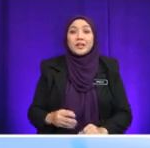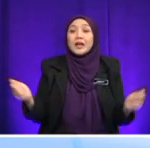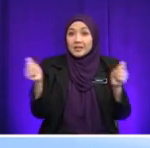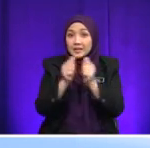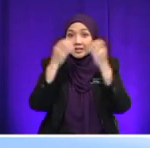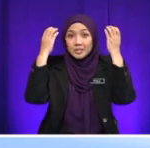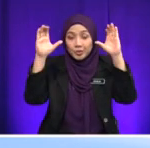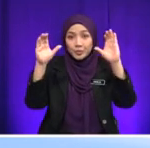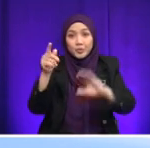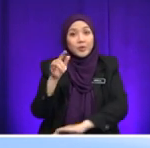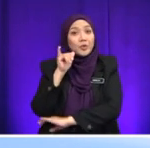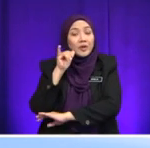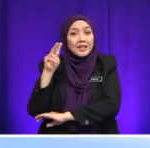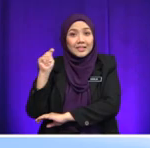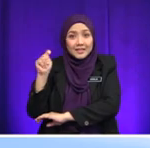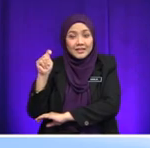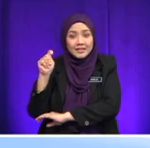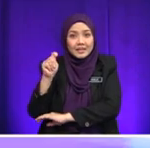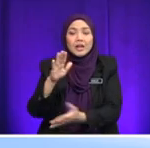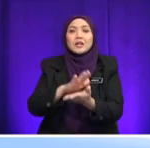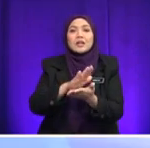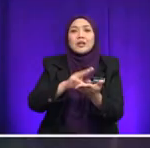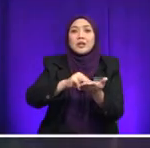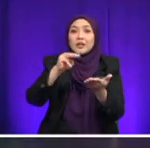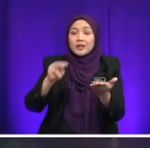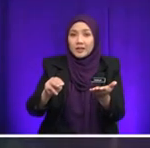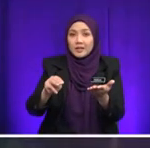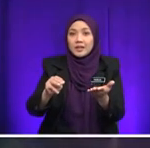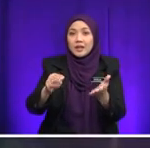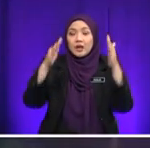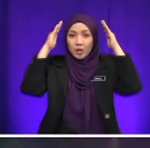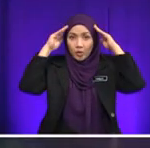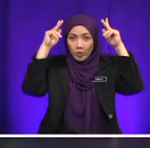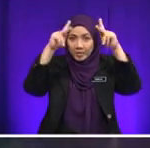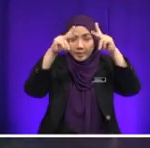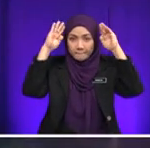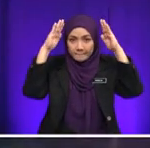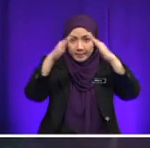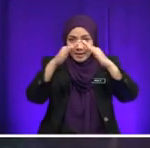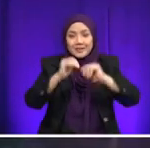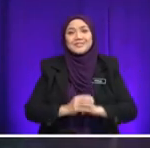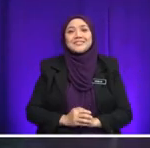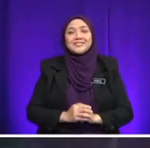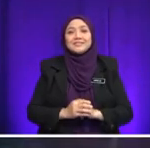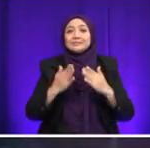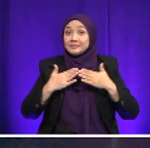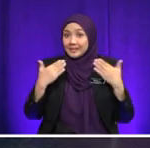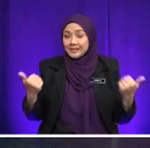Mama Razan daripada SMK kilau Kuantan paham Apakah boleh sehat alhamdulillah